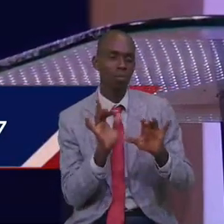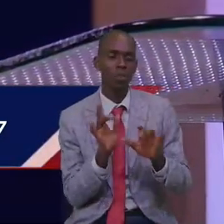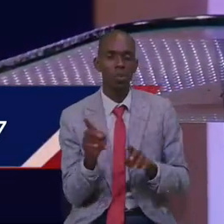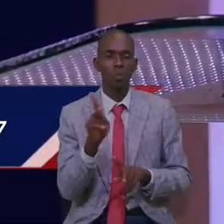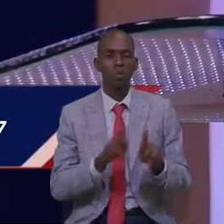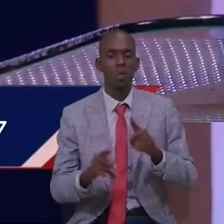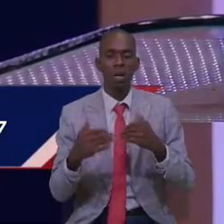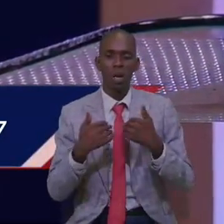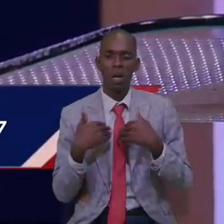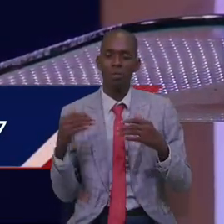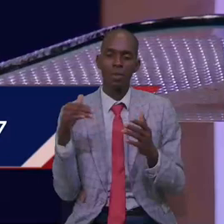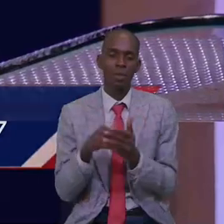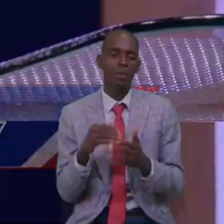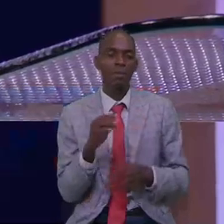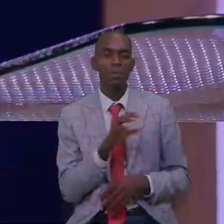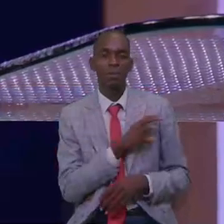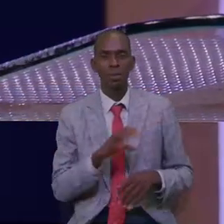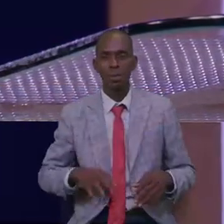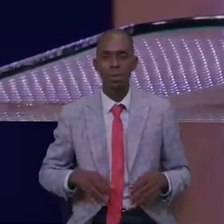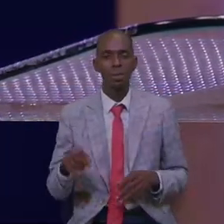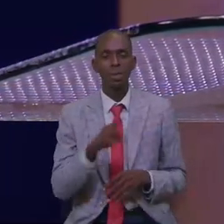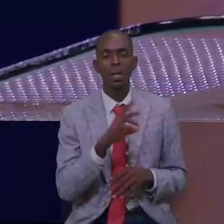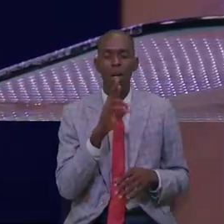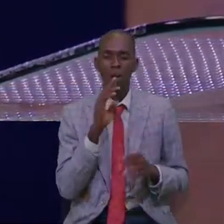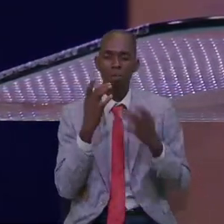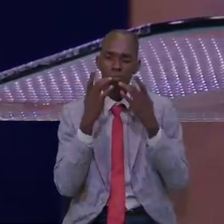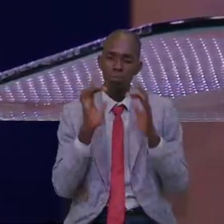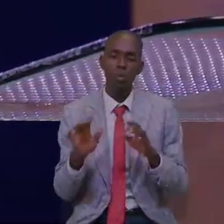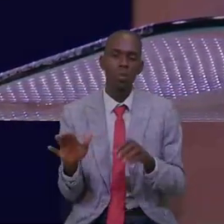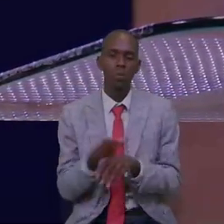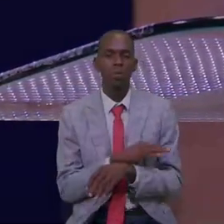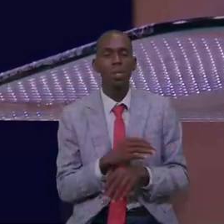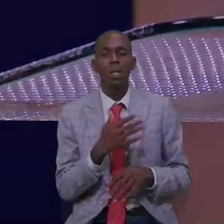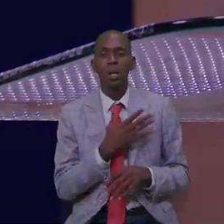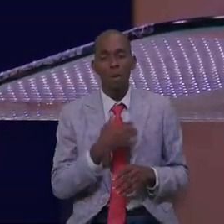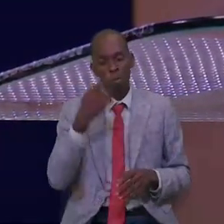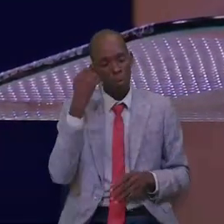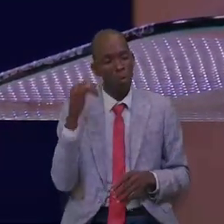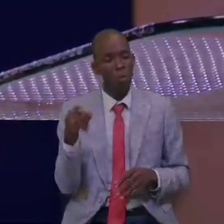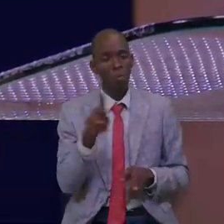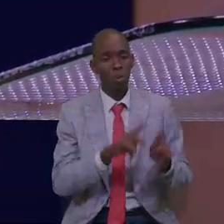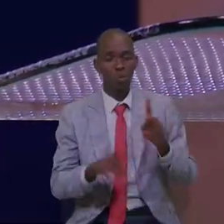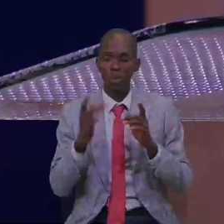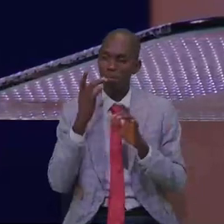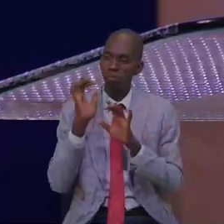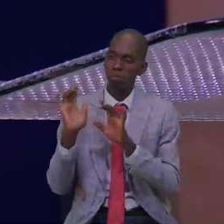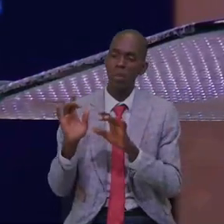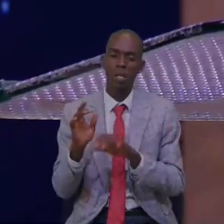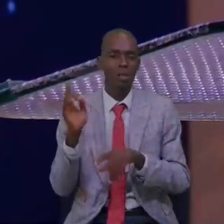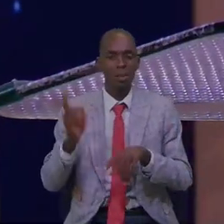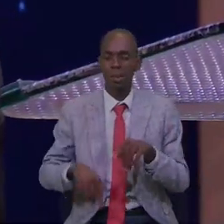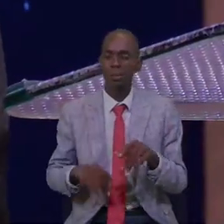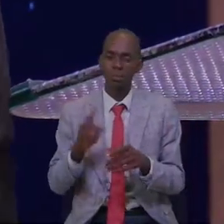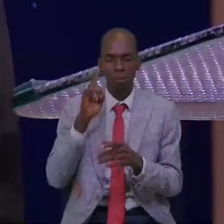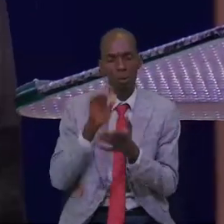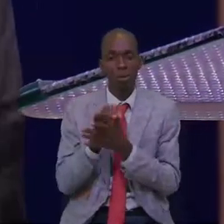la moquerie qu'il avait contre lui, parce qu'ils se sont moqués de lui et ils ne pouvaient pas le croire. Vous ne pouvez pas se moquer de quelqu'un et en